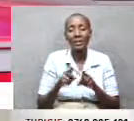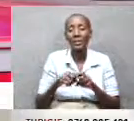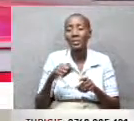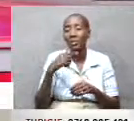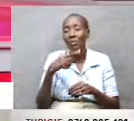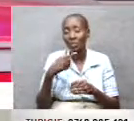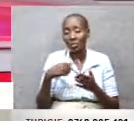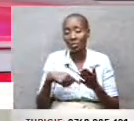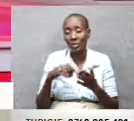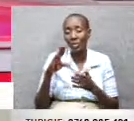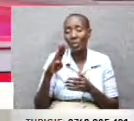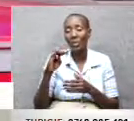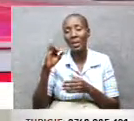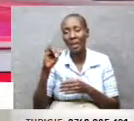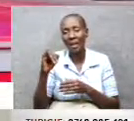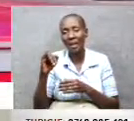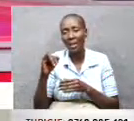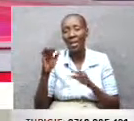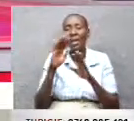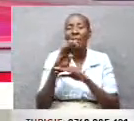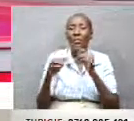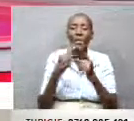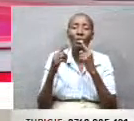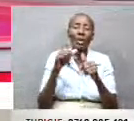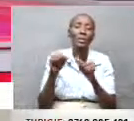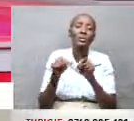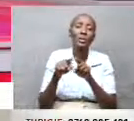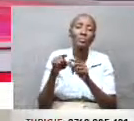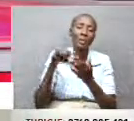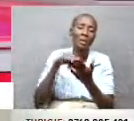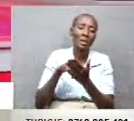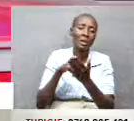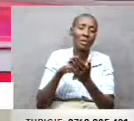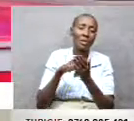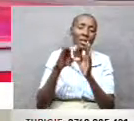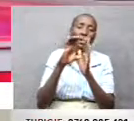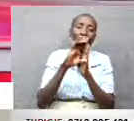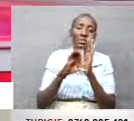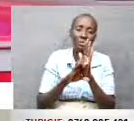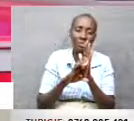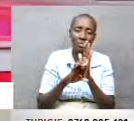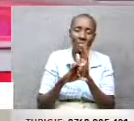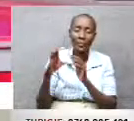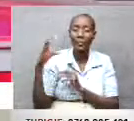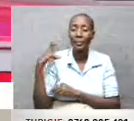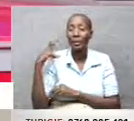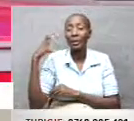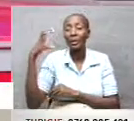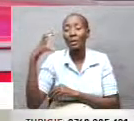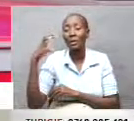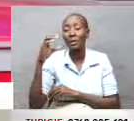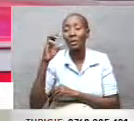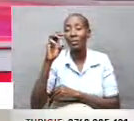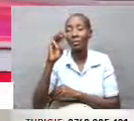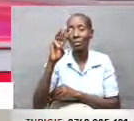BBI yapo katika katiba, huku wachanganuzi kama vile Yashpal Guy na Tom Wolf na mwenyekiti wa Uwazi